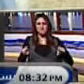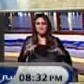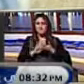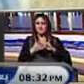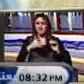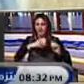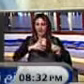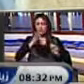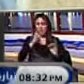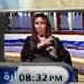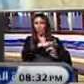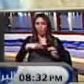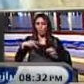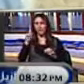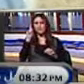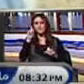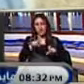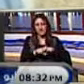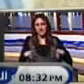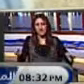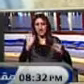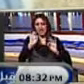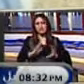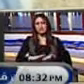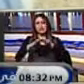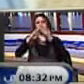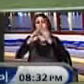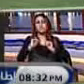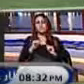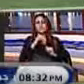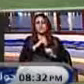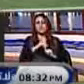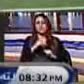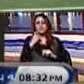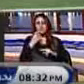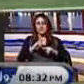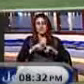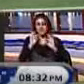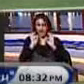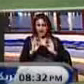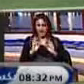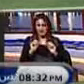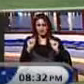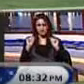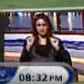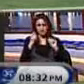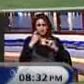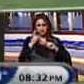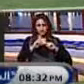هو ده المطلوب صحيح، ده يبقى تمت العملية. عاوزين محول، لأن احنا